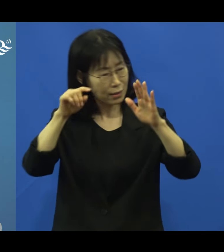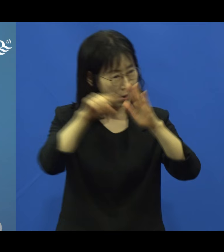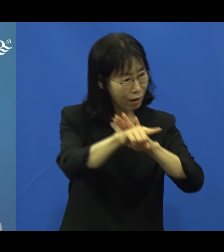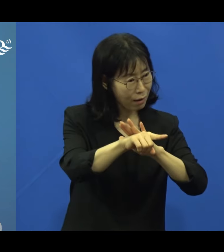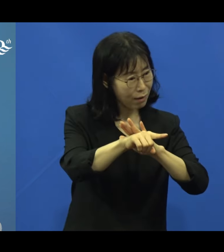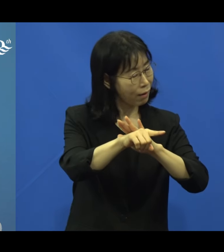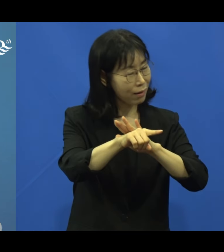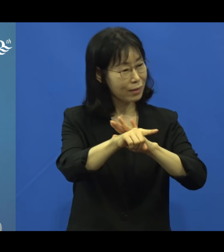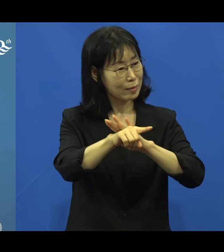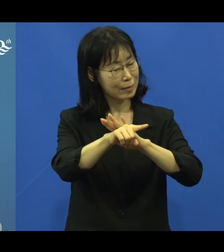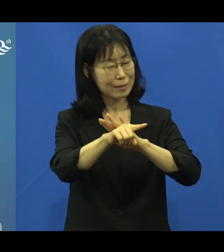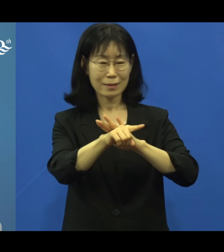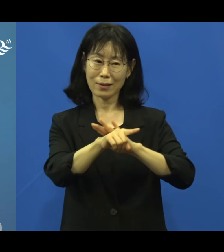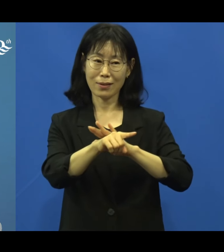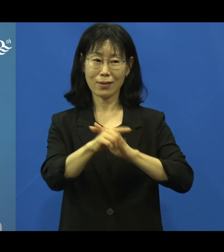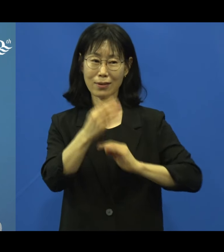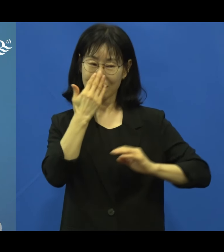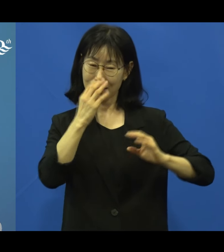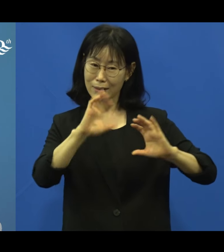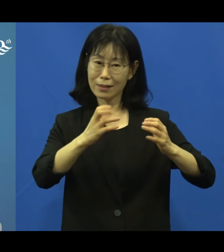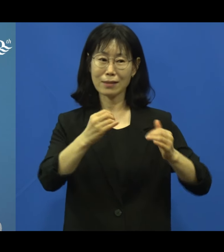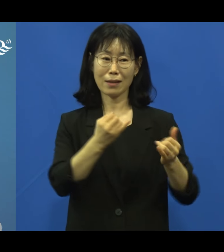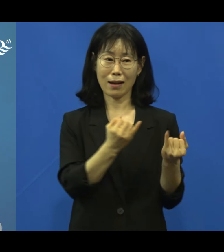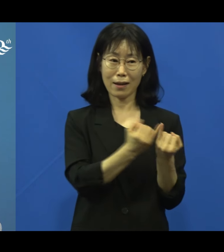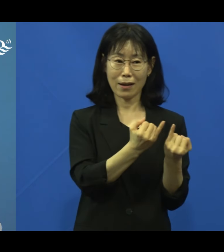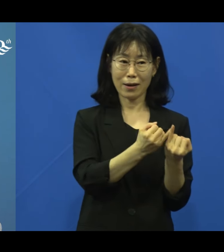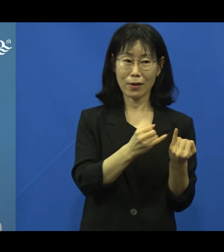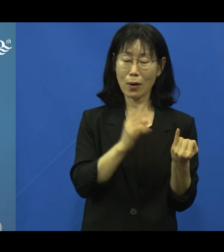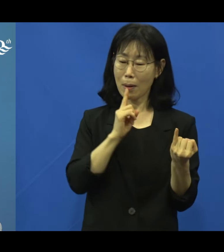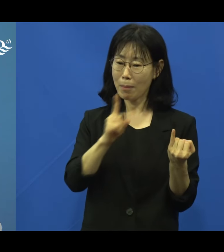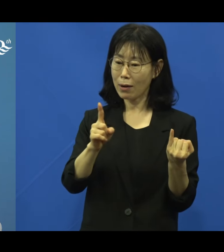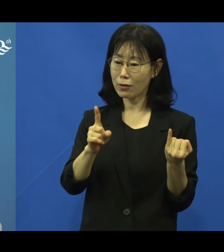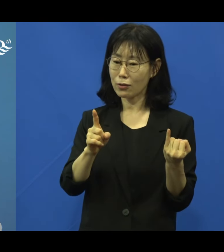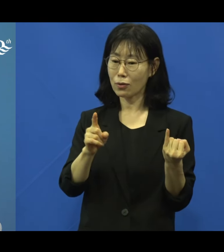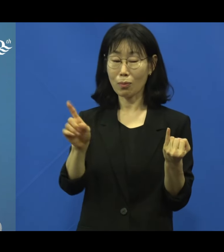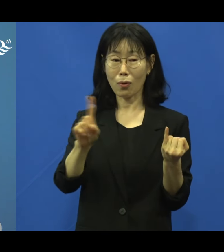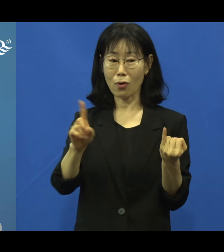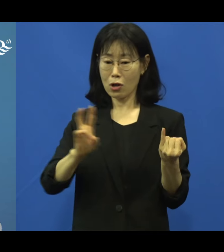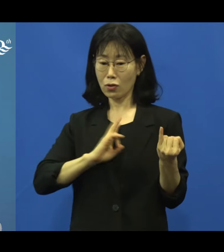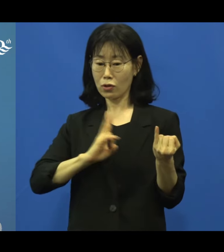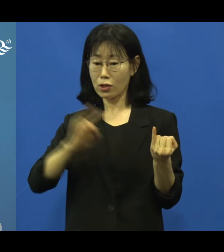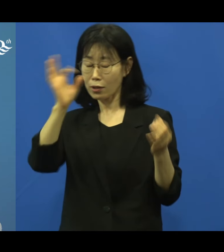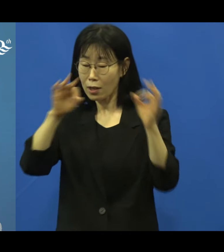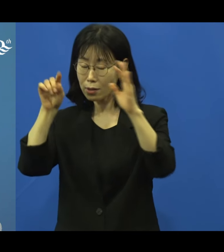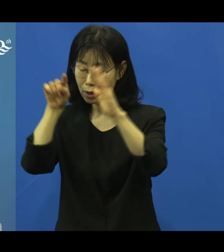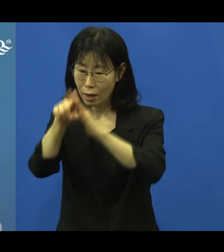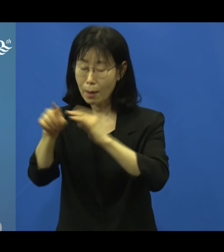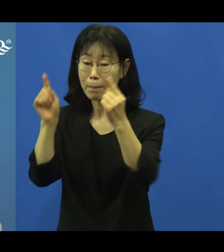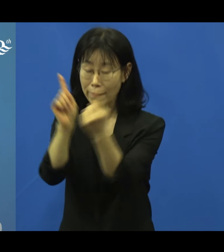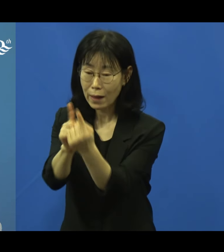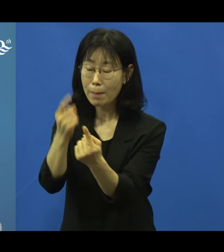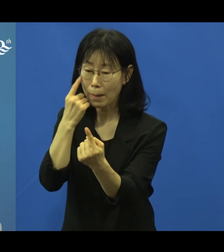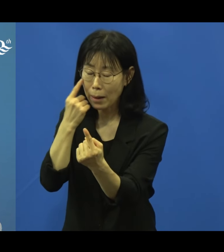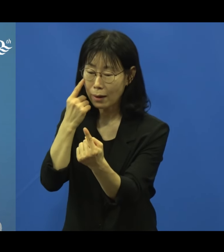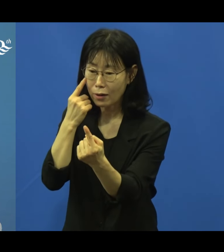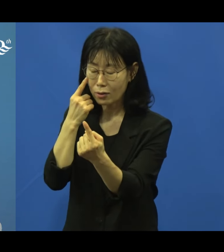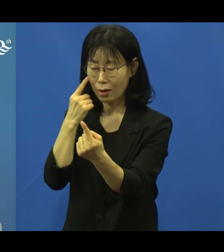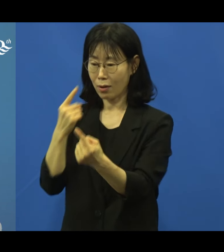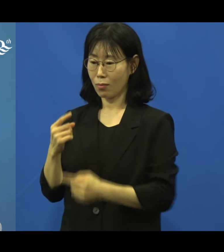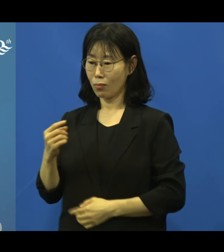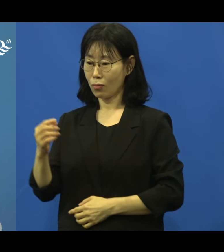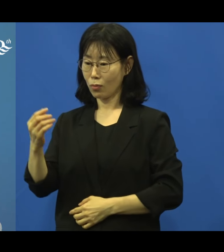왕은 지금 갑자기 놀란 거예요. 이게 시비 걸려고, 이게 뭐 내가 무슨 재주로 살리나, 내가 못 고치면 이제 공격하려고 빌미를